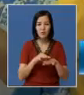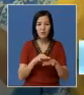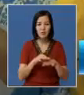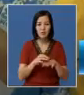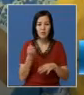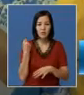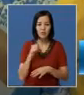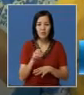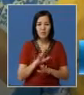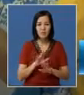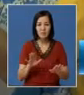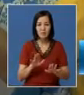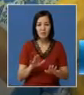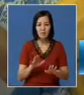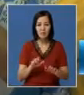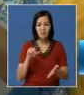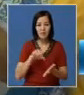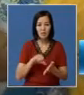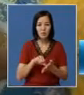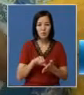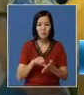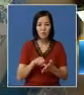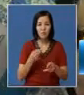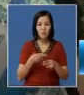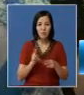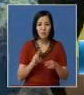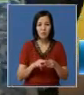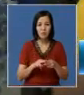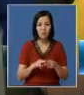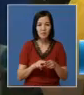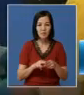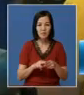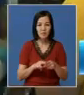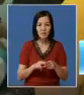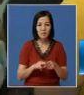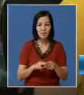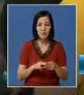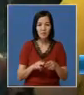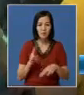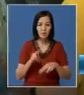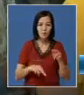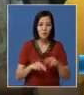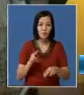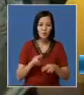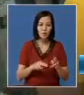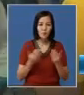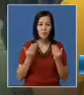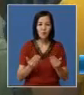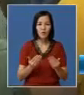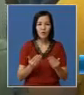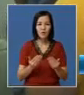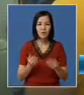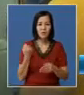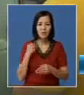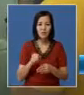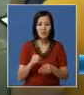емес. Ең бірінші орындар қарыне қатысу. Сондықтан да бұл жердегі көңіл күй, бұл жердегі атмосфера бүгінгі менің жеңісіме